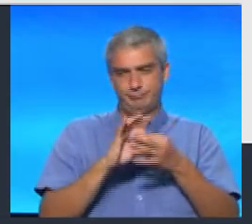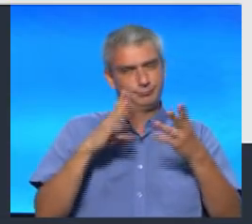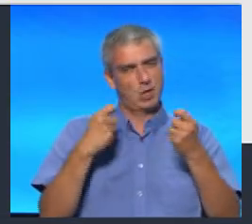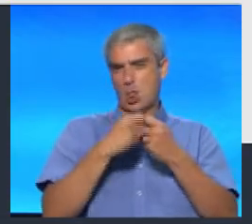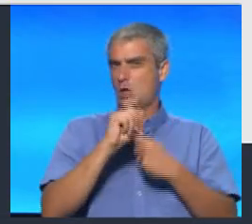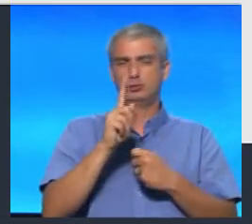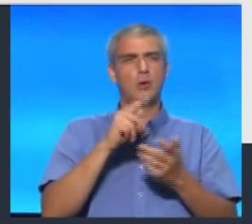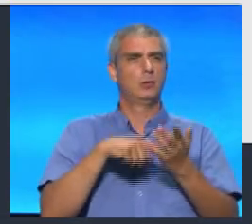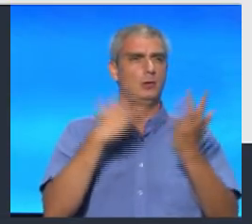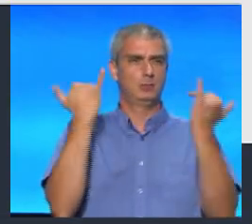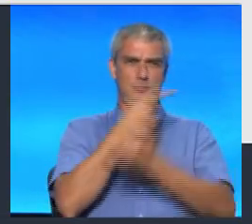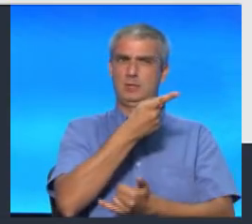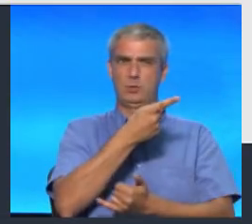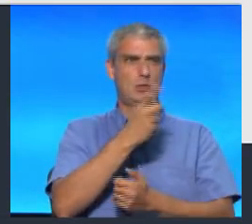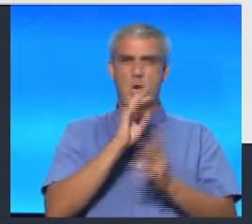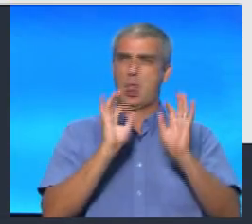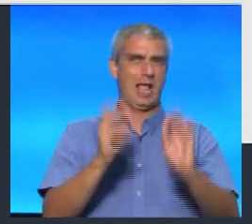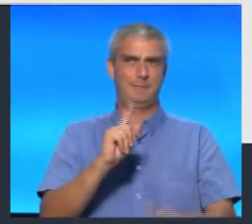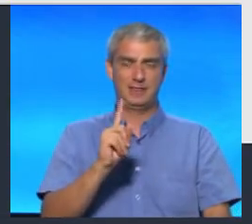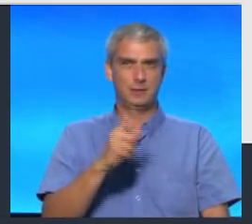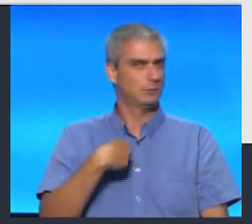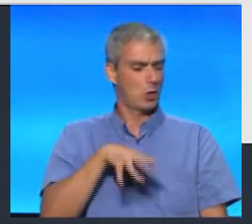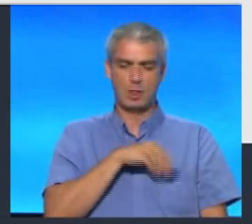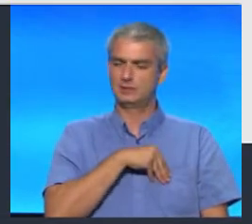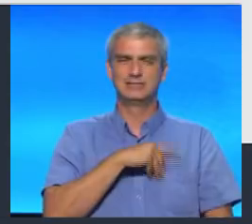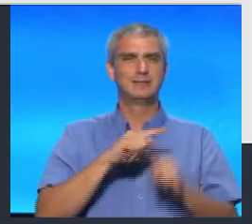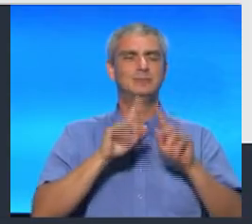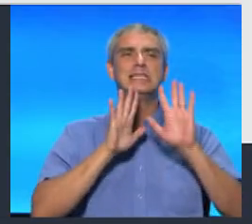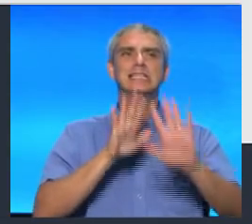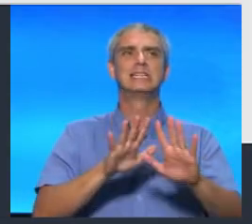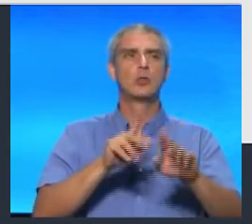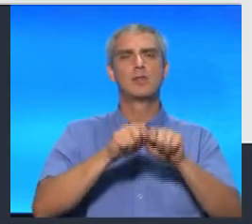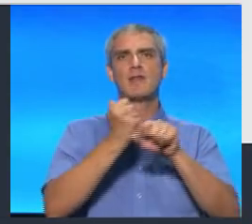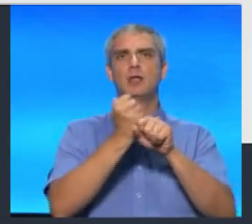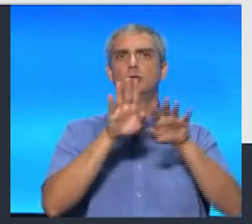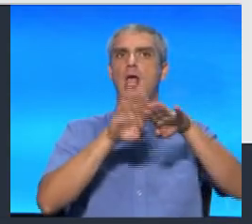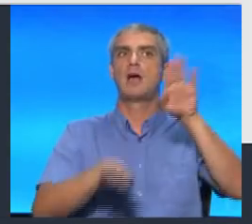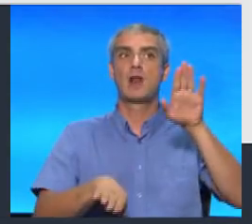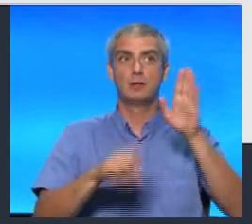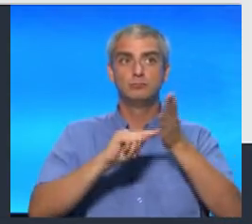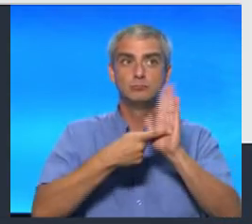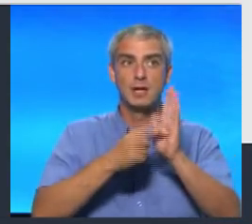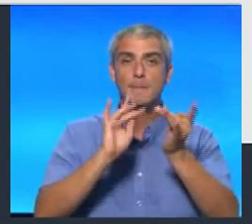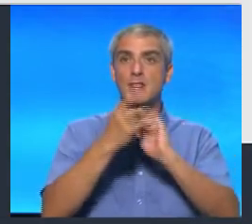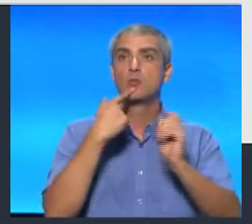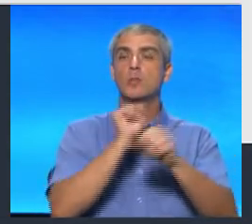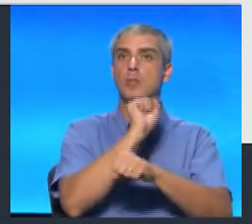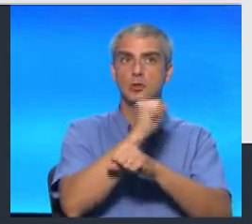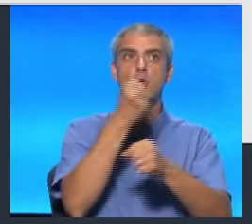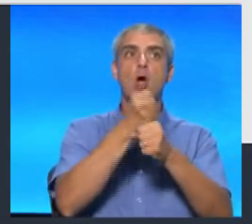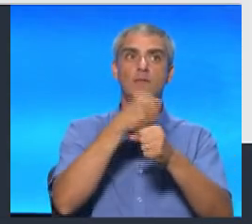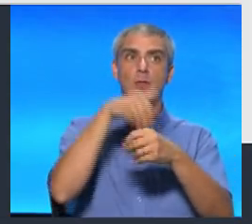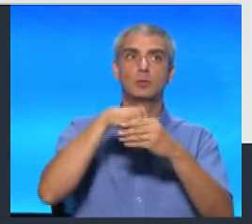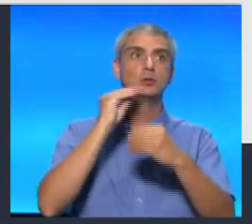מצג שווא של מציאות בדויה. לא נסכים לתת יד לגילוי גזענות ואפליה. יודגש כי בניגוד לטענות מועסקות